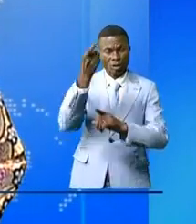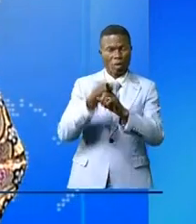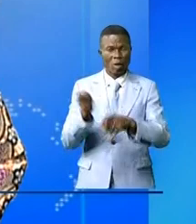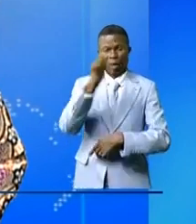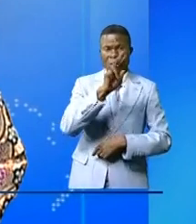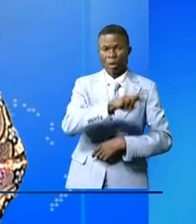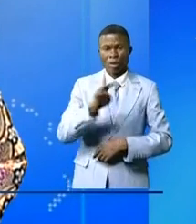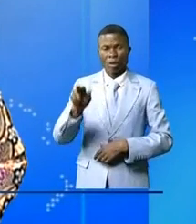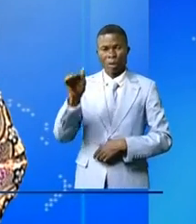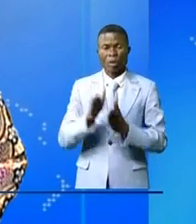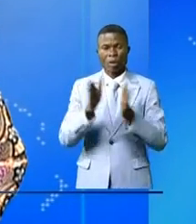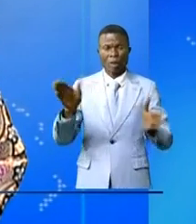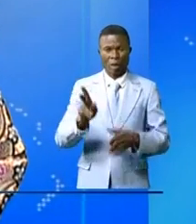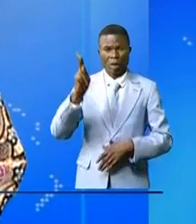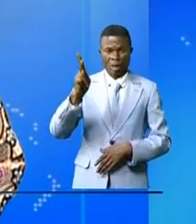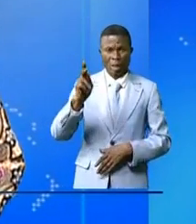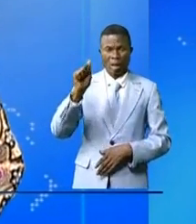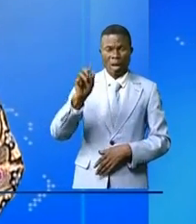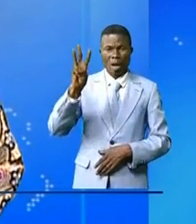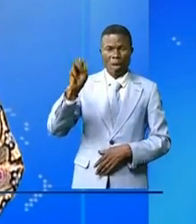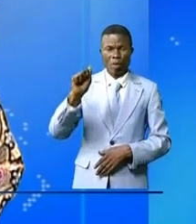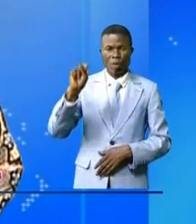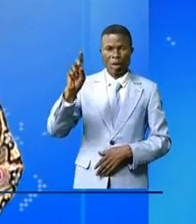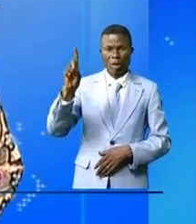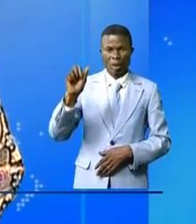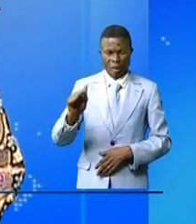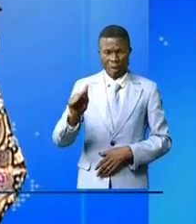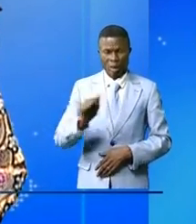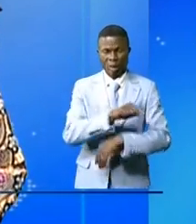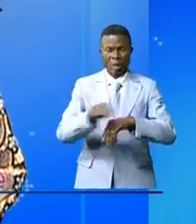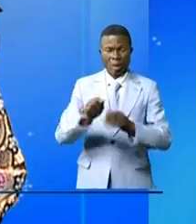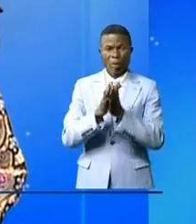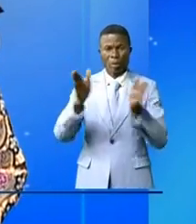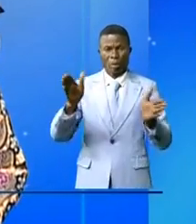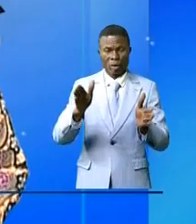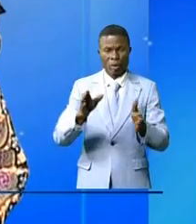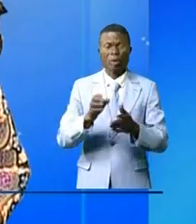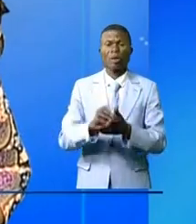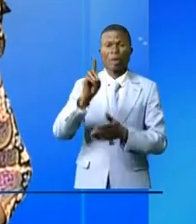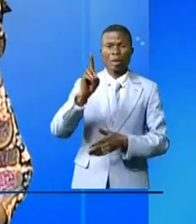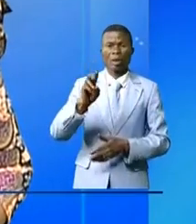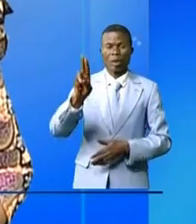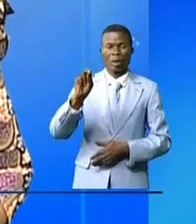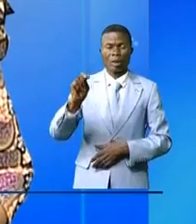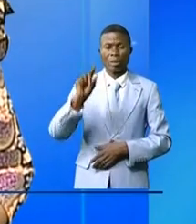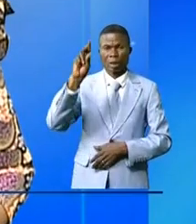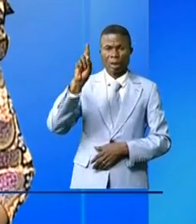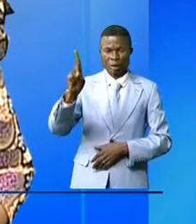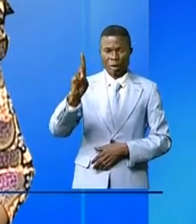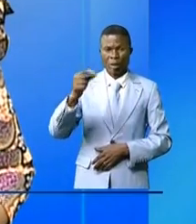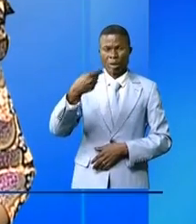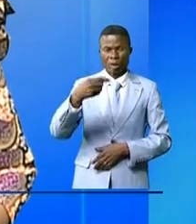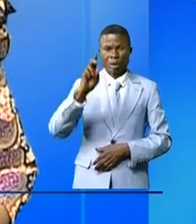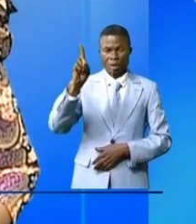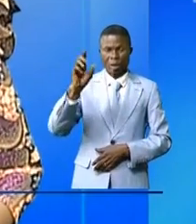2022, le directeur général Kawanda Jeanne Blandine. La direction générale des douanes et accises, DGDA en sigle, rappelle